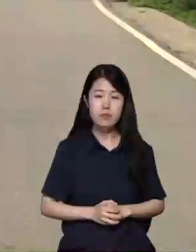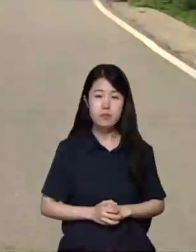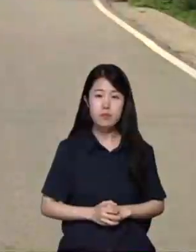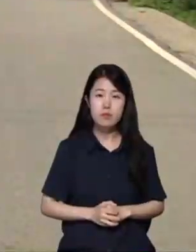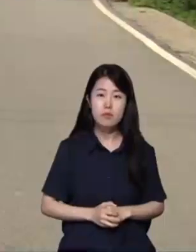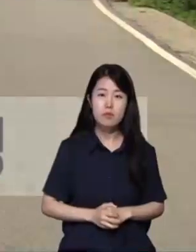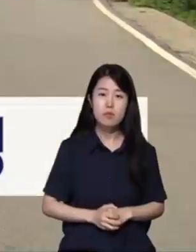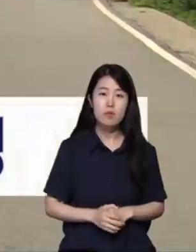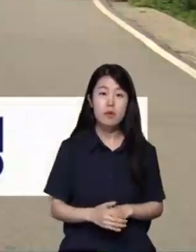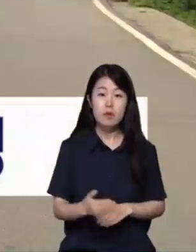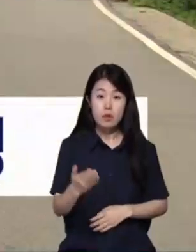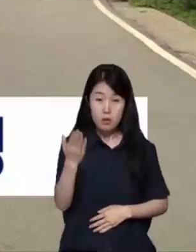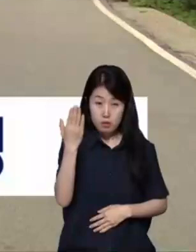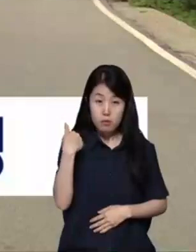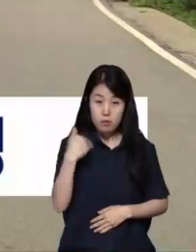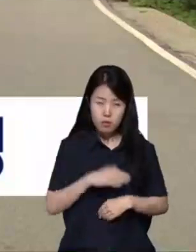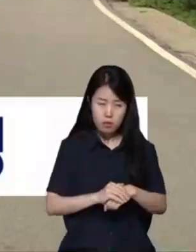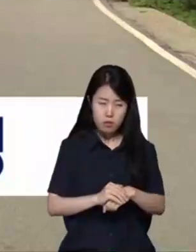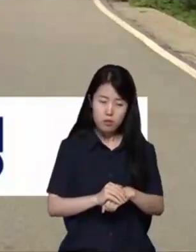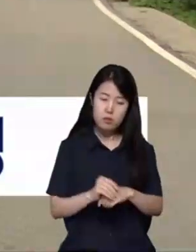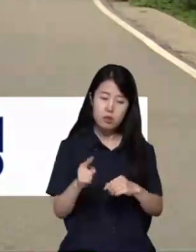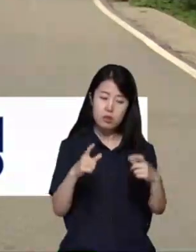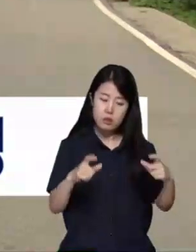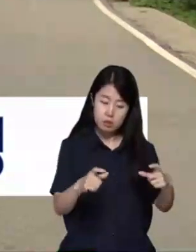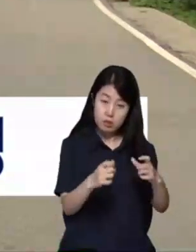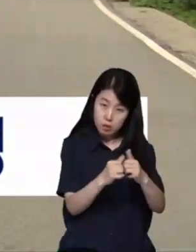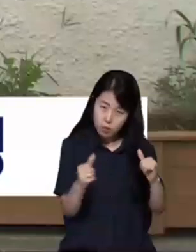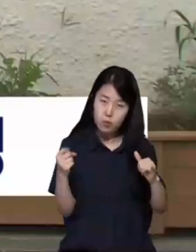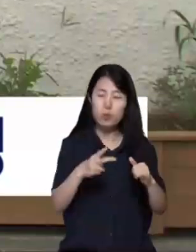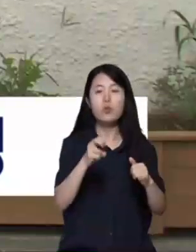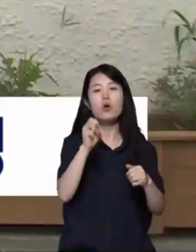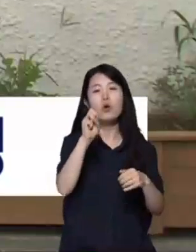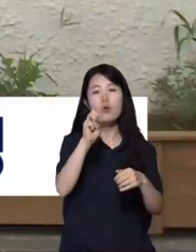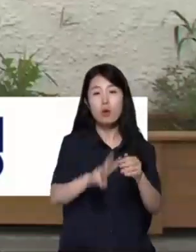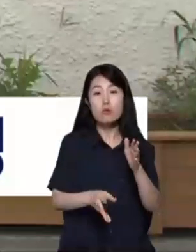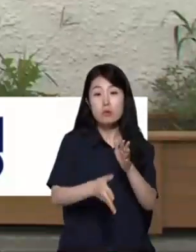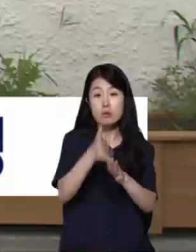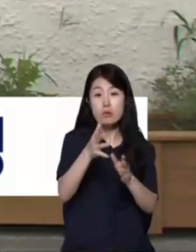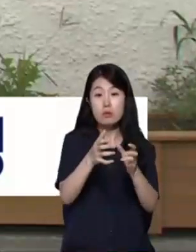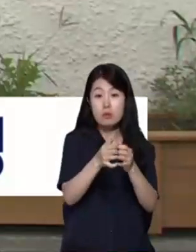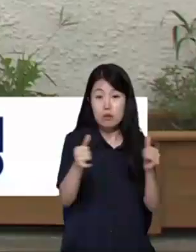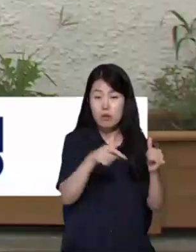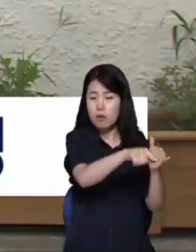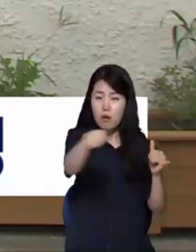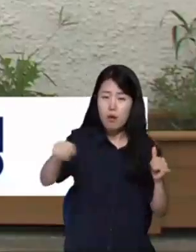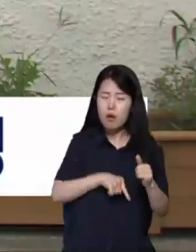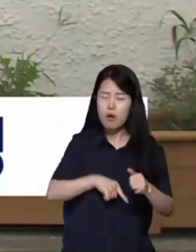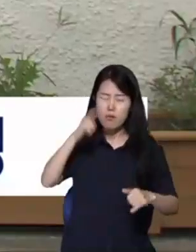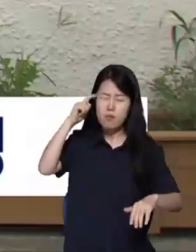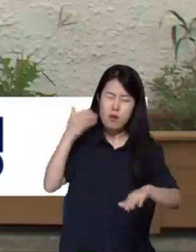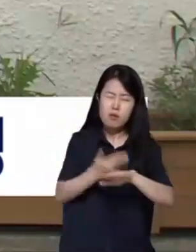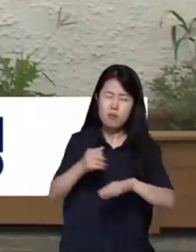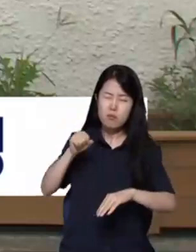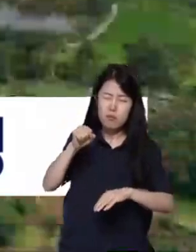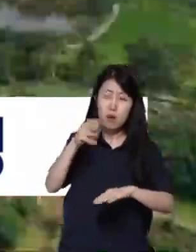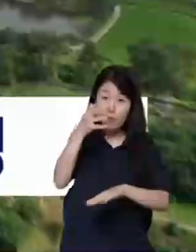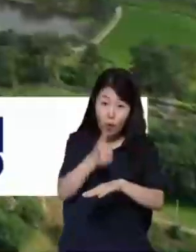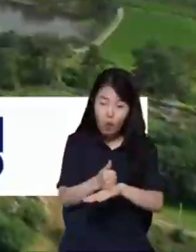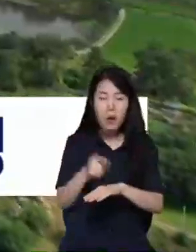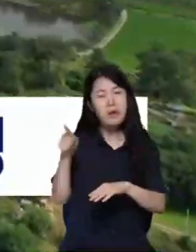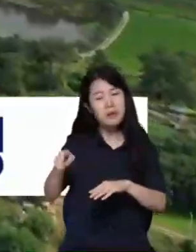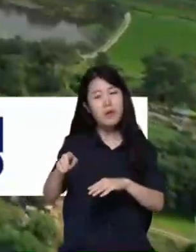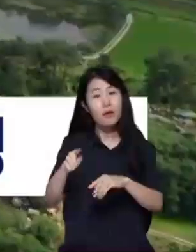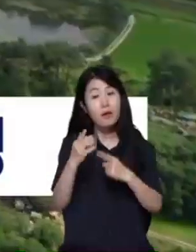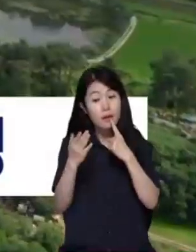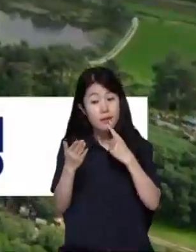지난해 10월 1차시민에서 광주시와 주민들의 반대로 안건상정의 보류된 데다 제상정도 무기한 연기되면서